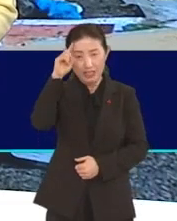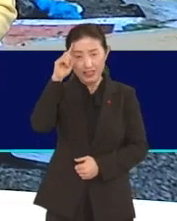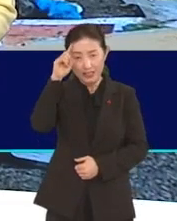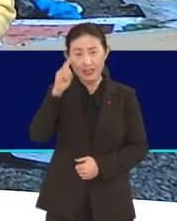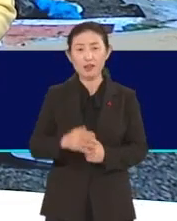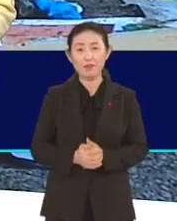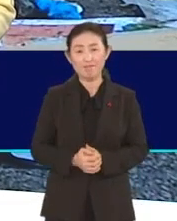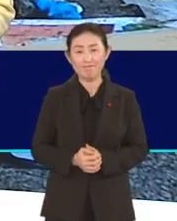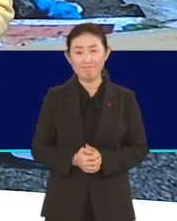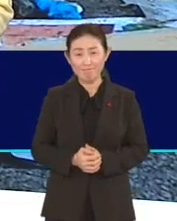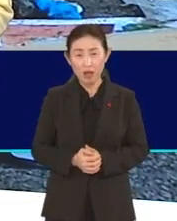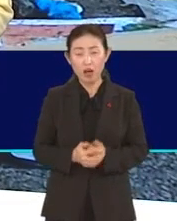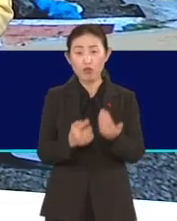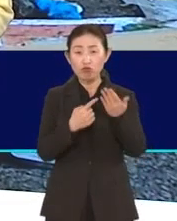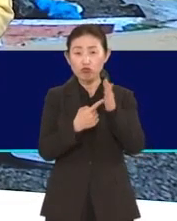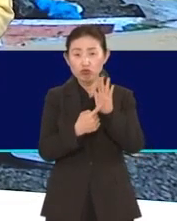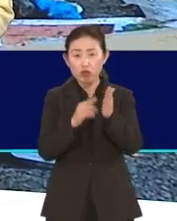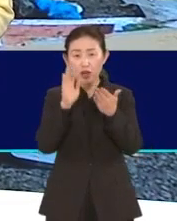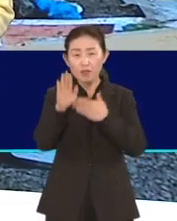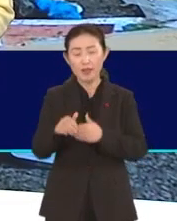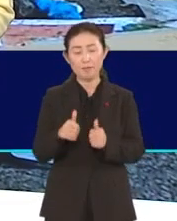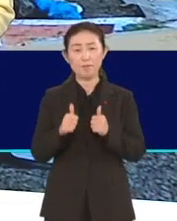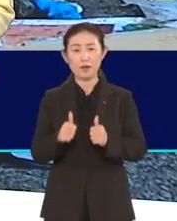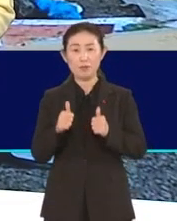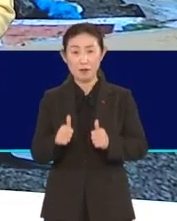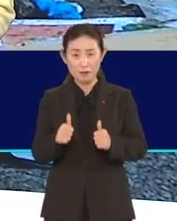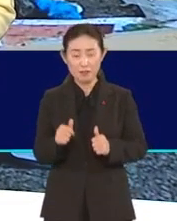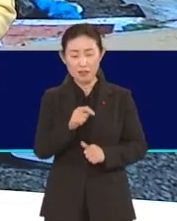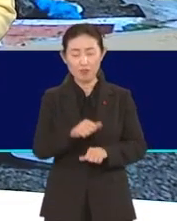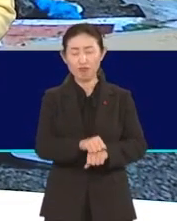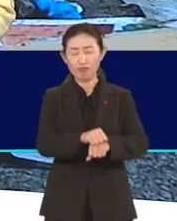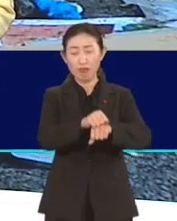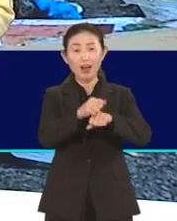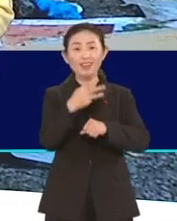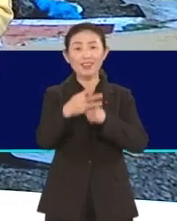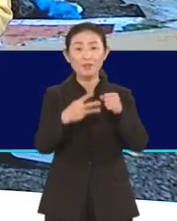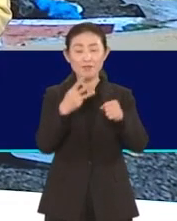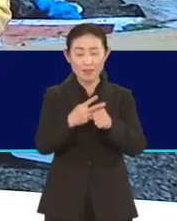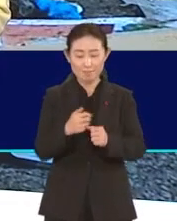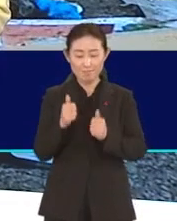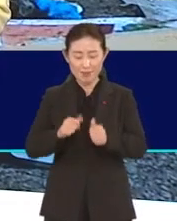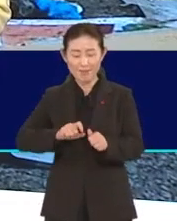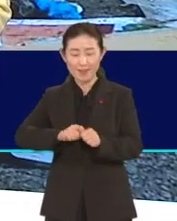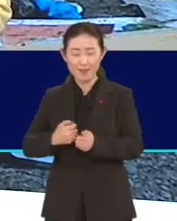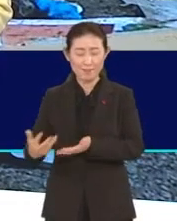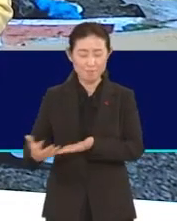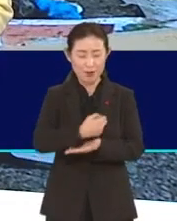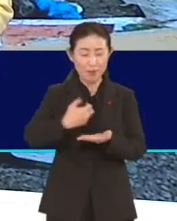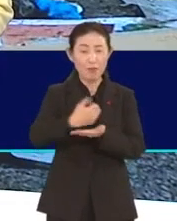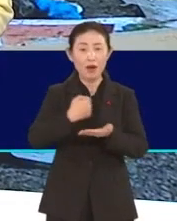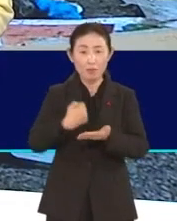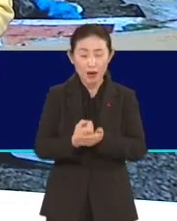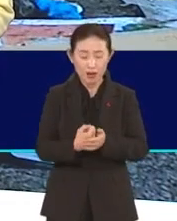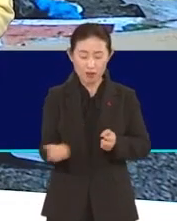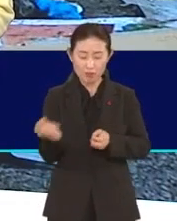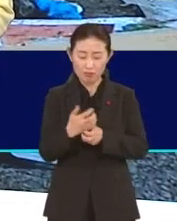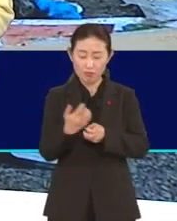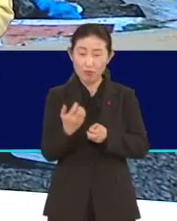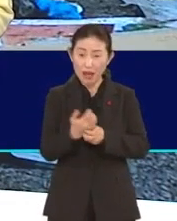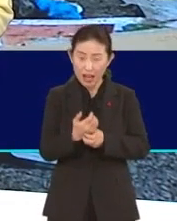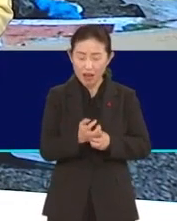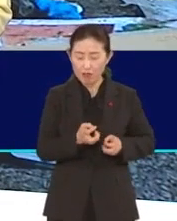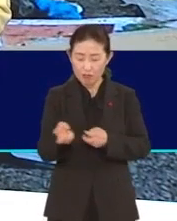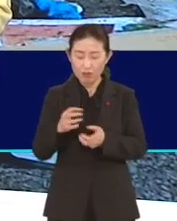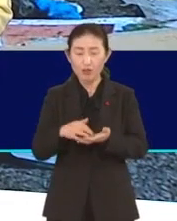상황이 저희 보도를 통해 알려지자 법원이 나서 3년 만에 강제 집행에 나섰는데 무려 1톤 트럭 60대